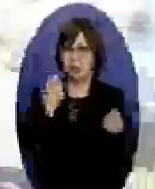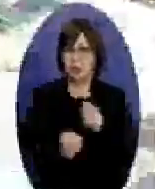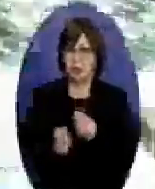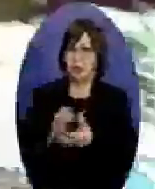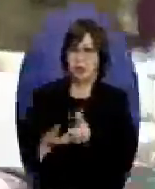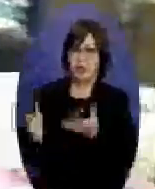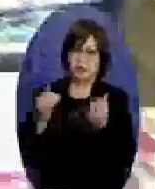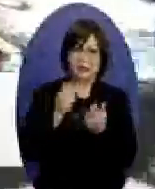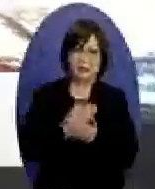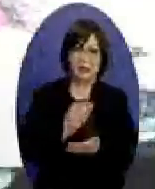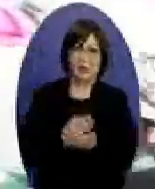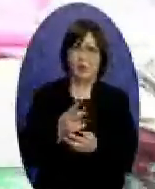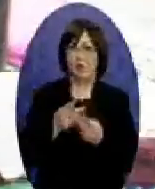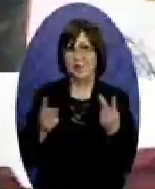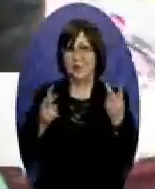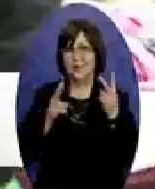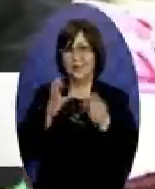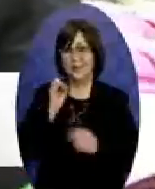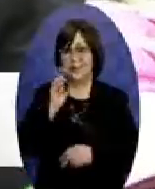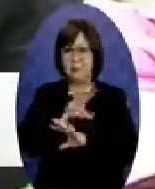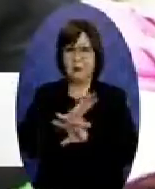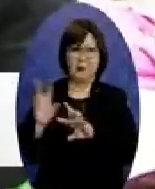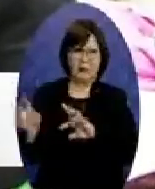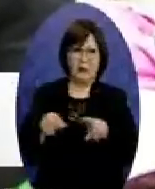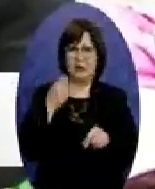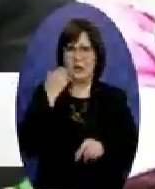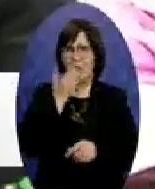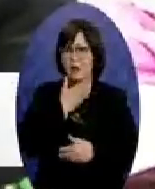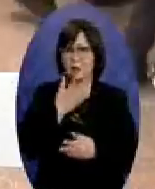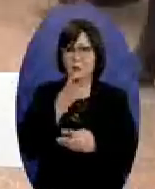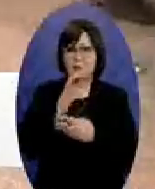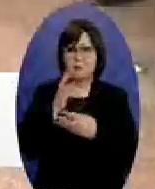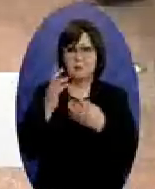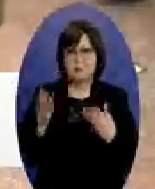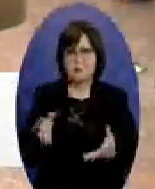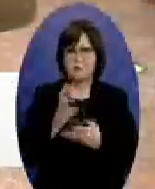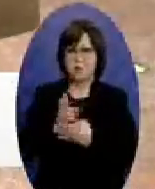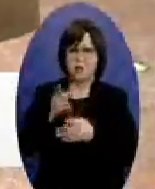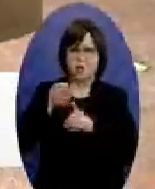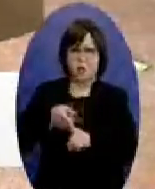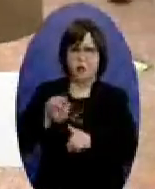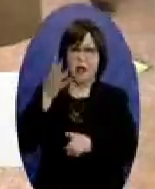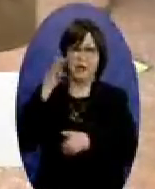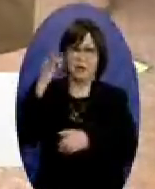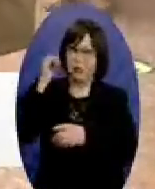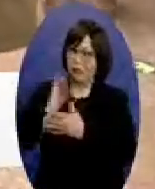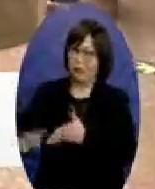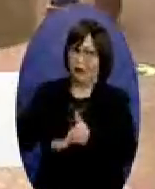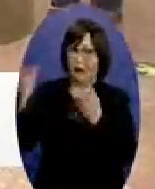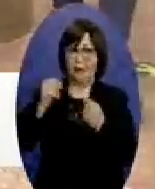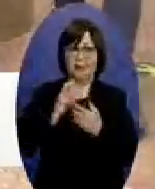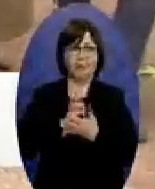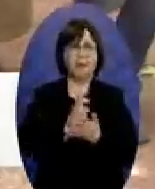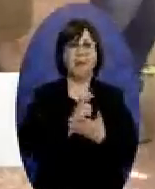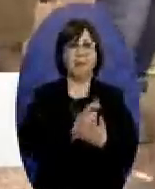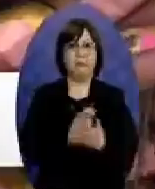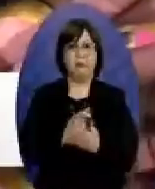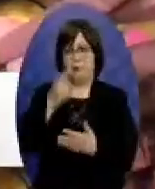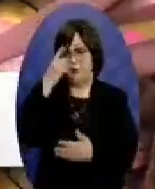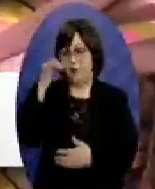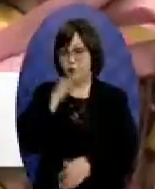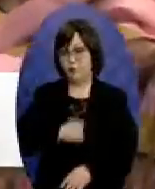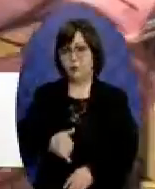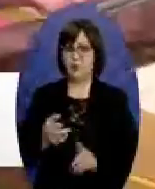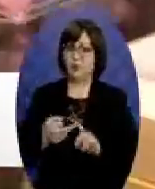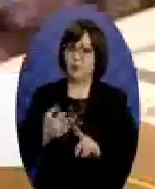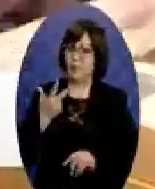статистикийн хорооны судалгаагаар цагаан сарын бэлгийн 80% импортын бүтээгдэхүүн эзэлж Монгол улс цагаан сарын баярт зориулж дунджаар